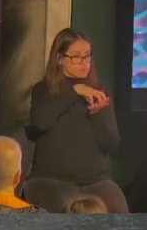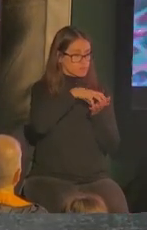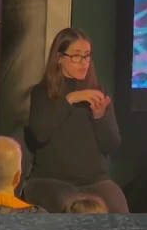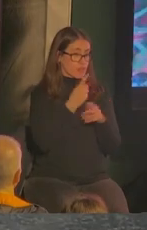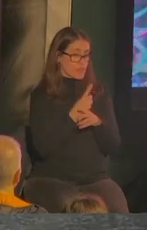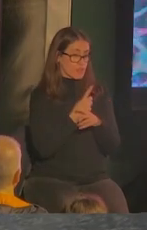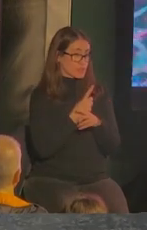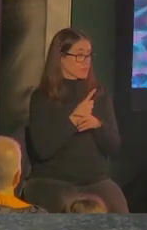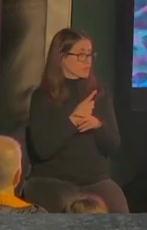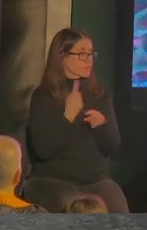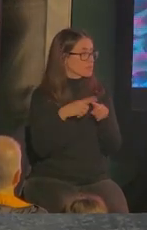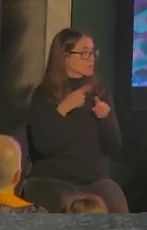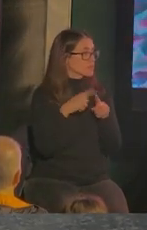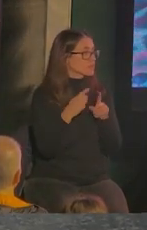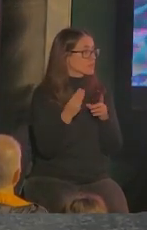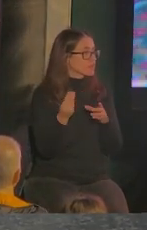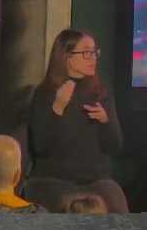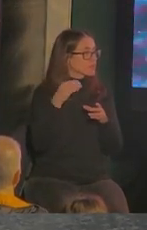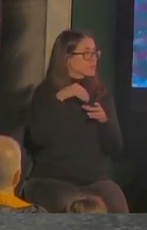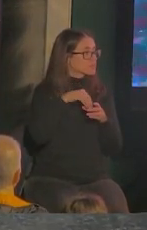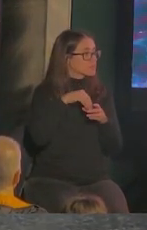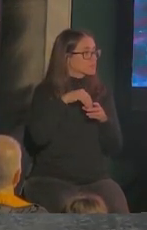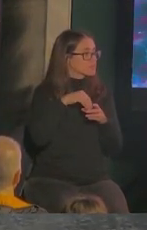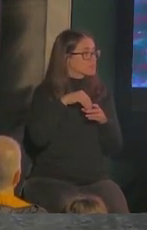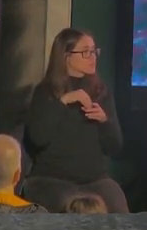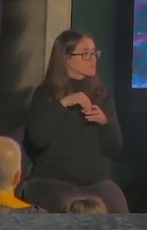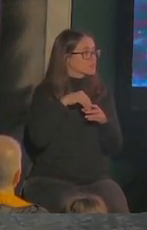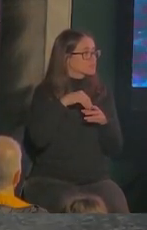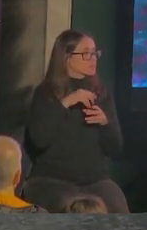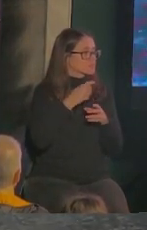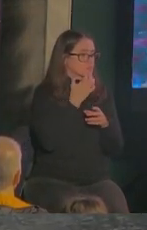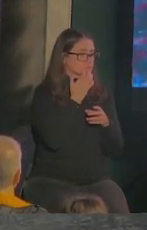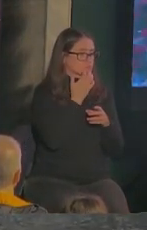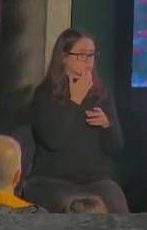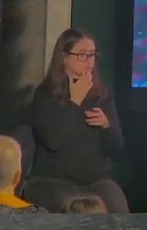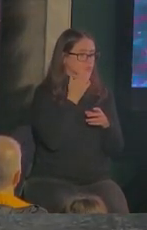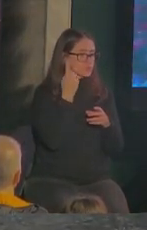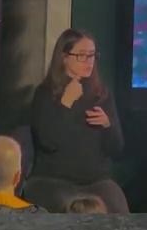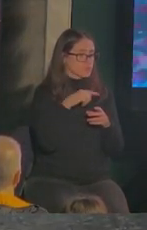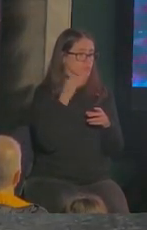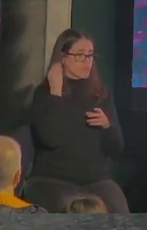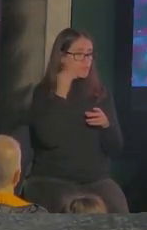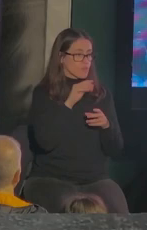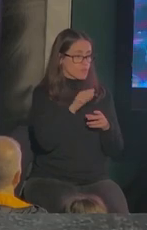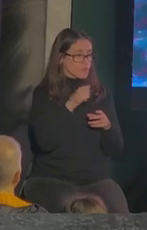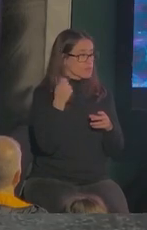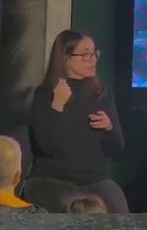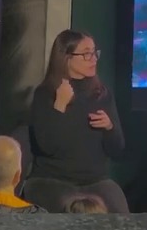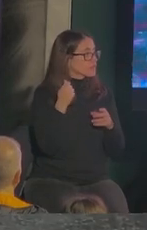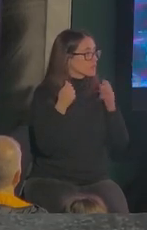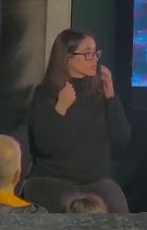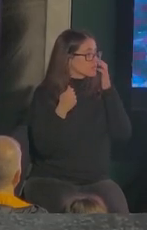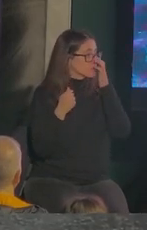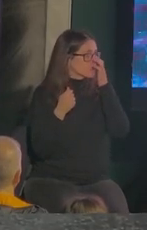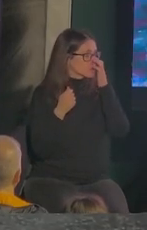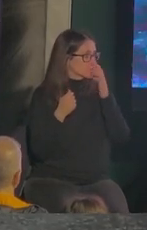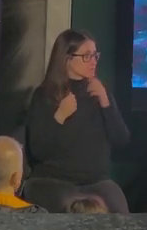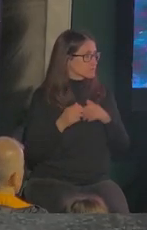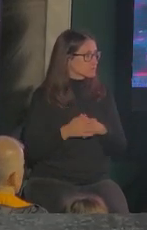que estem introduint un interior de congelat, el que fa, si vols, amb